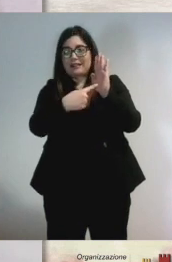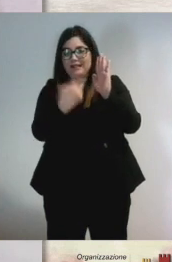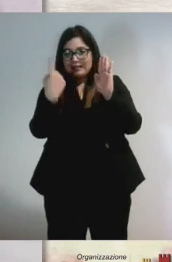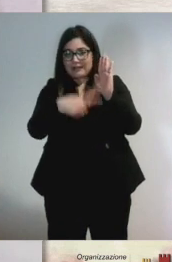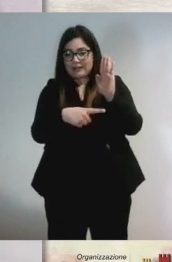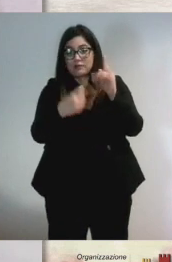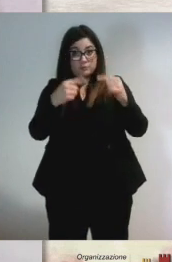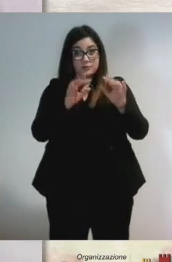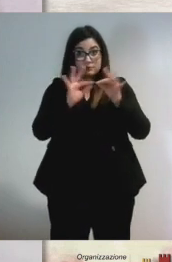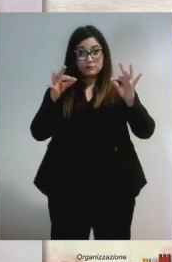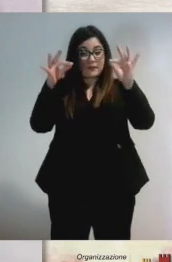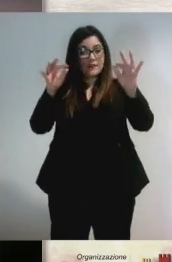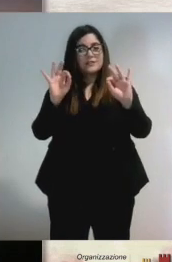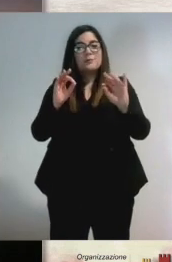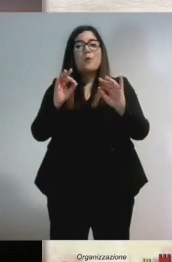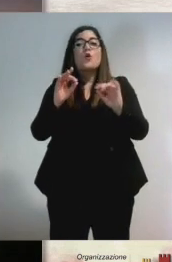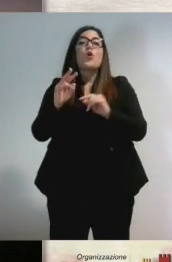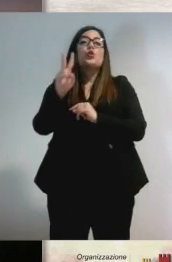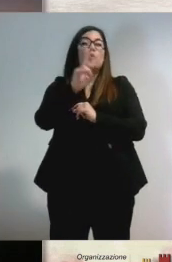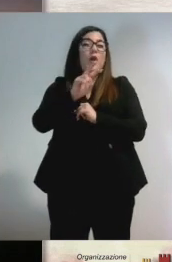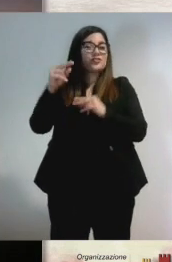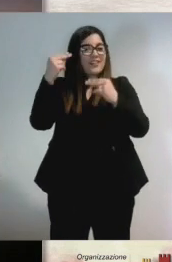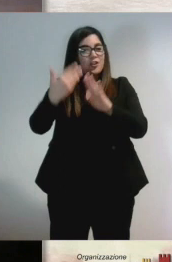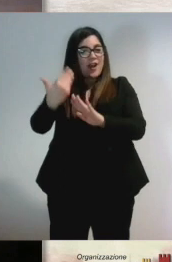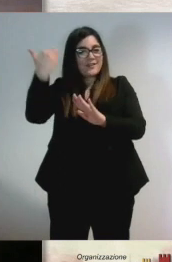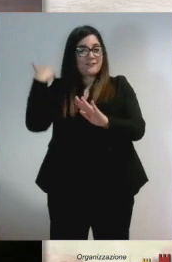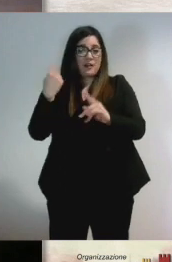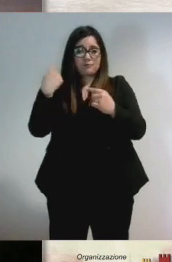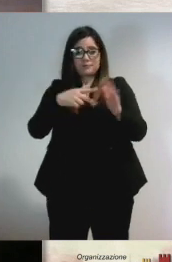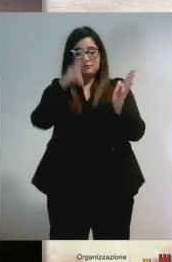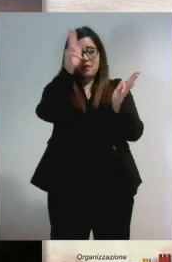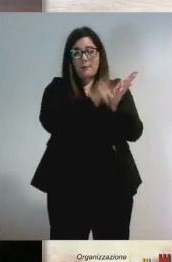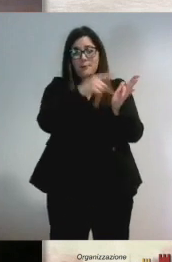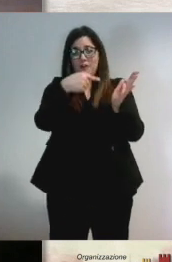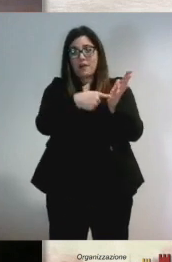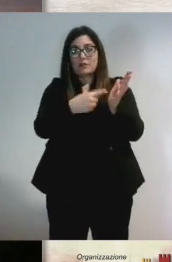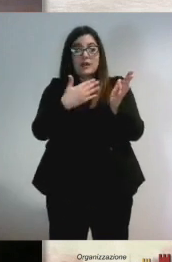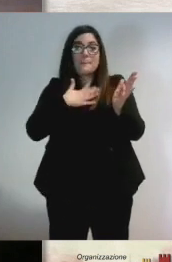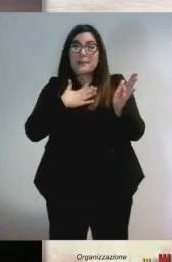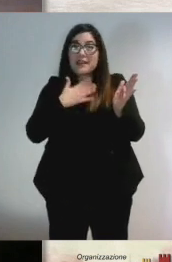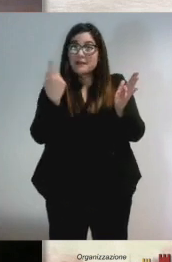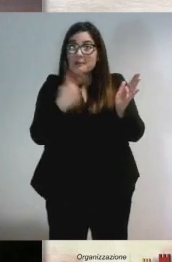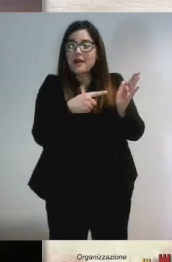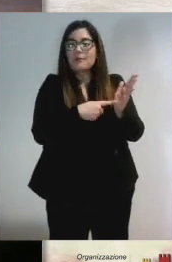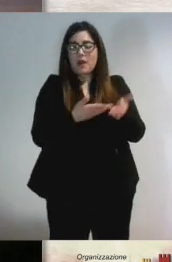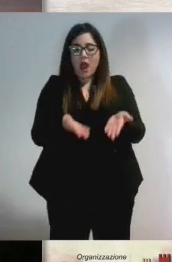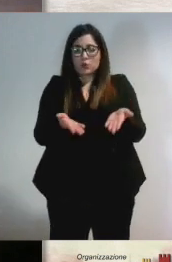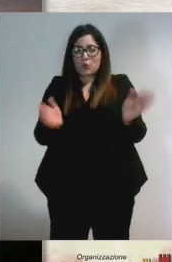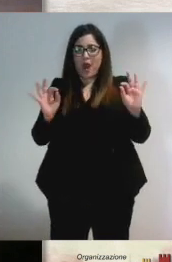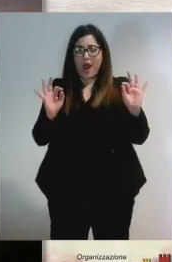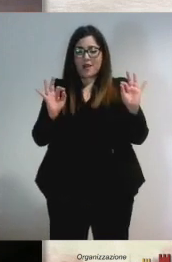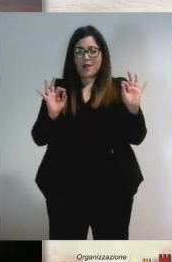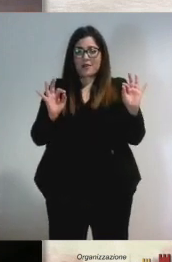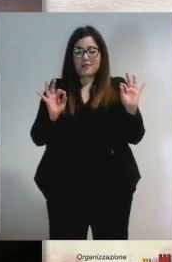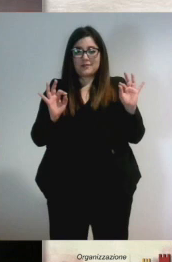approvata oltre due secoli fa Io credo sia ancora di straordinaria attualità se è vero come è vero che ci sono